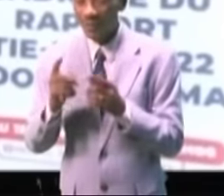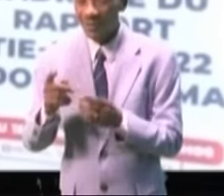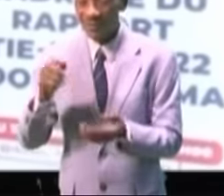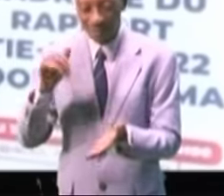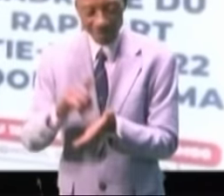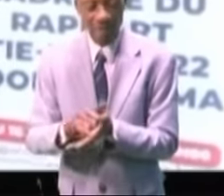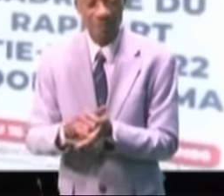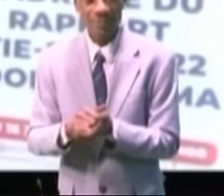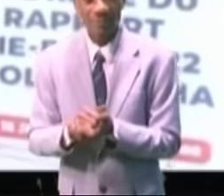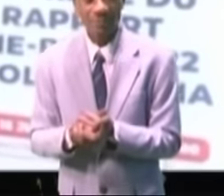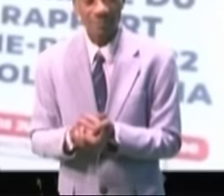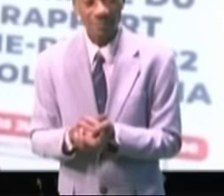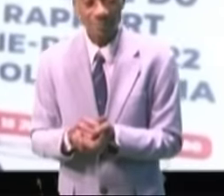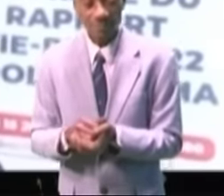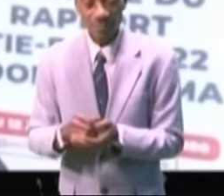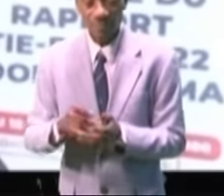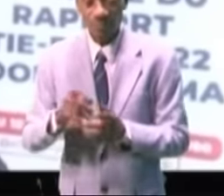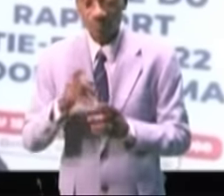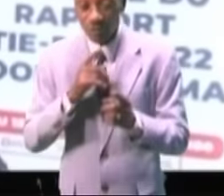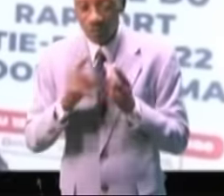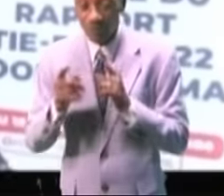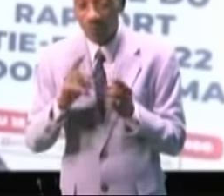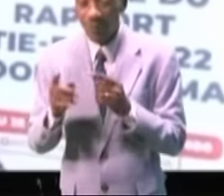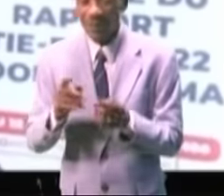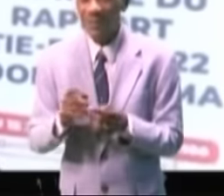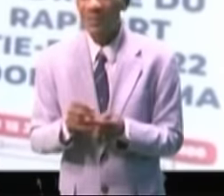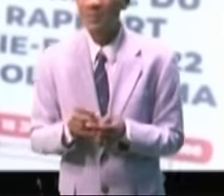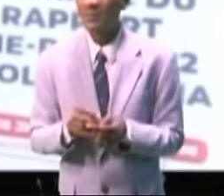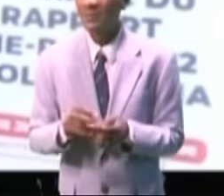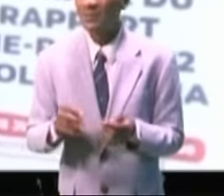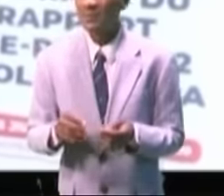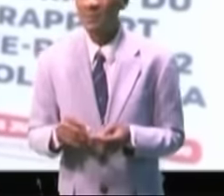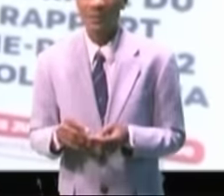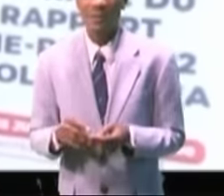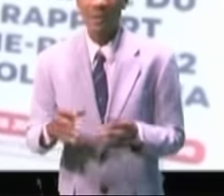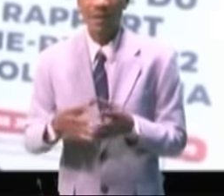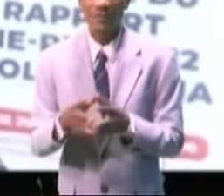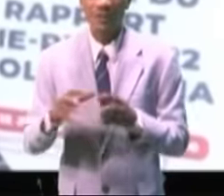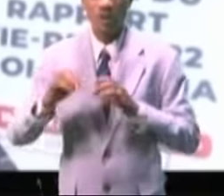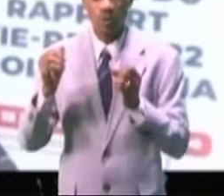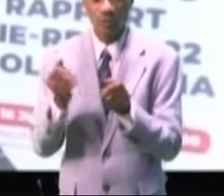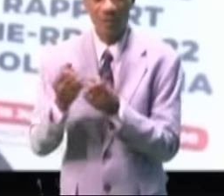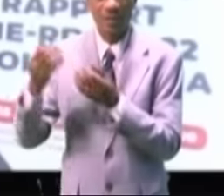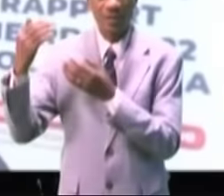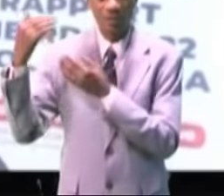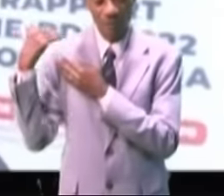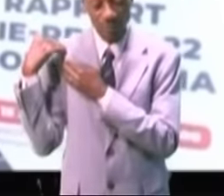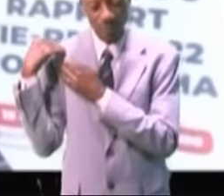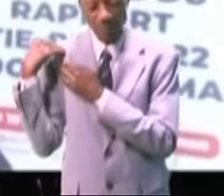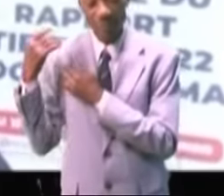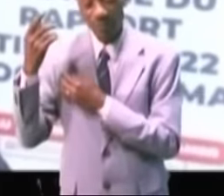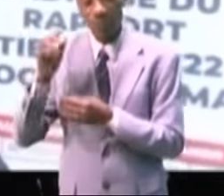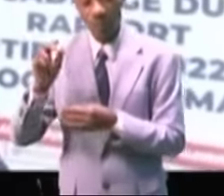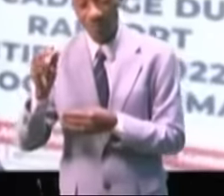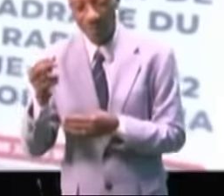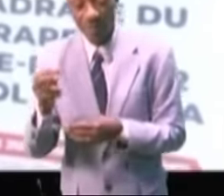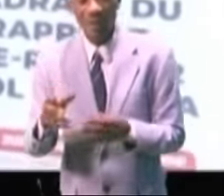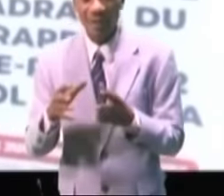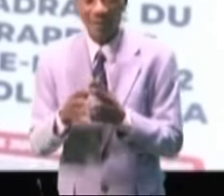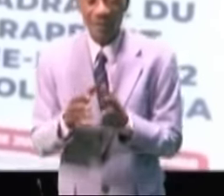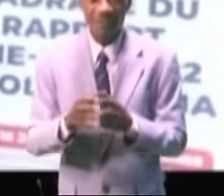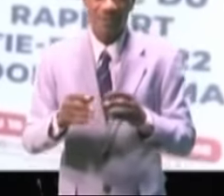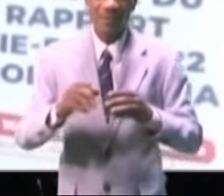contextuelles, mais aussi les entreprises qui sont retenues dans les périmètres des déclarations. Nous avons aussi le flux